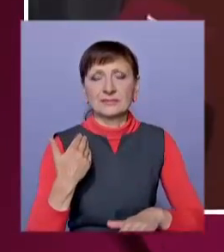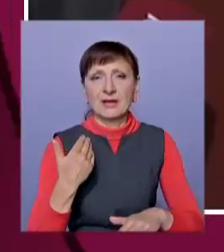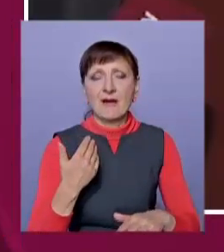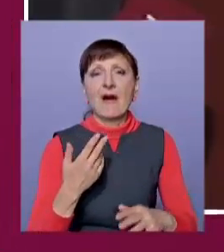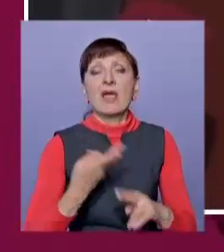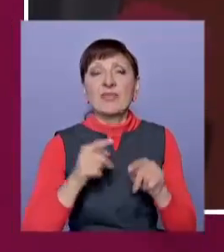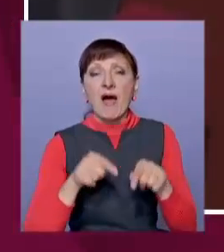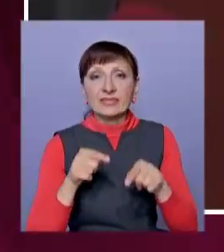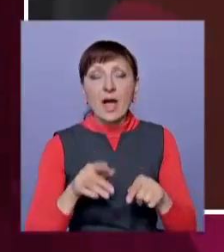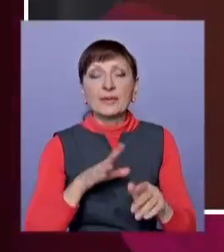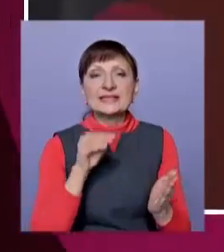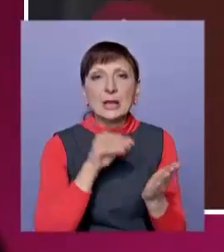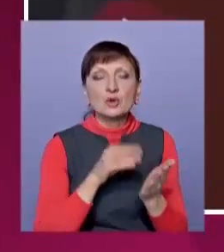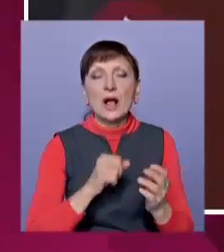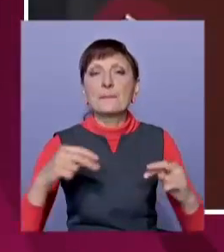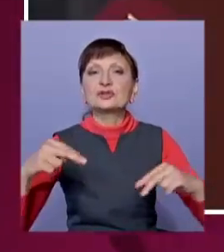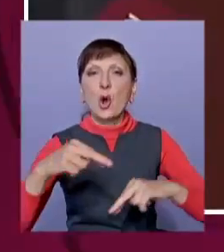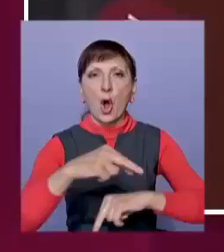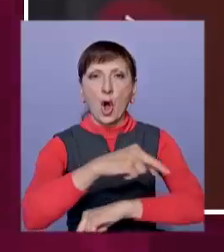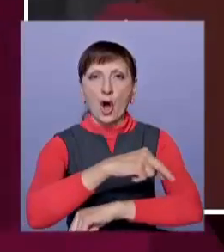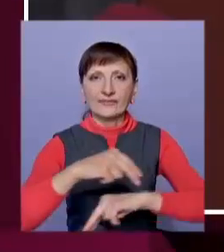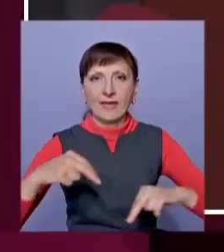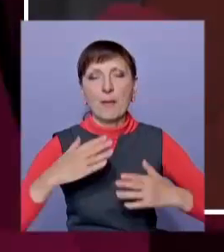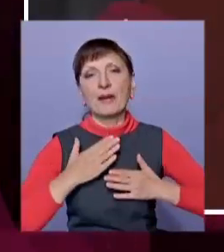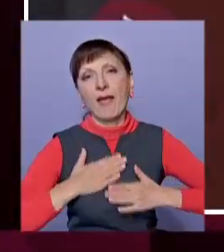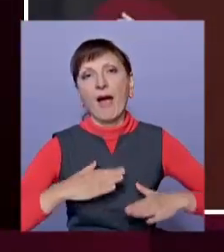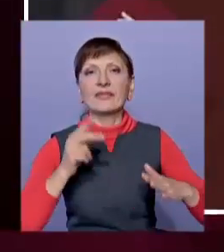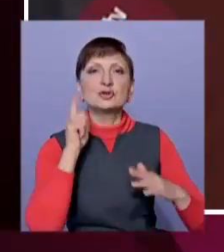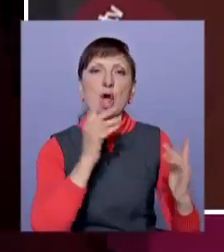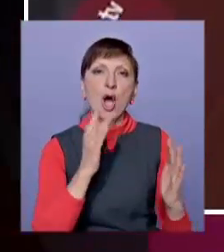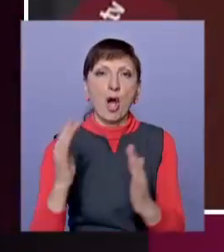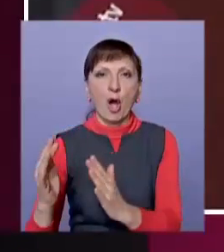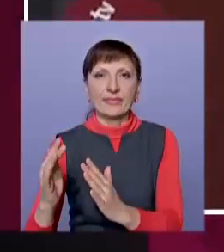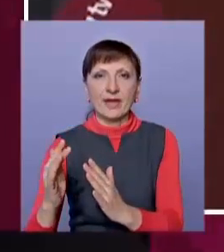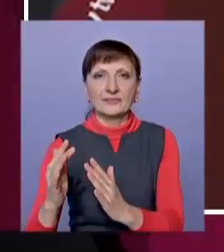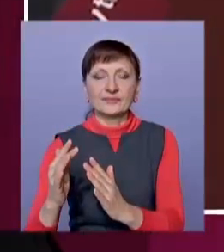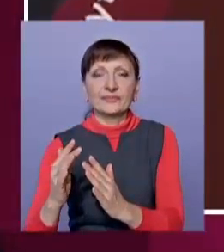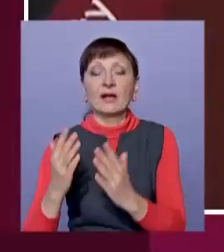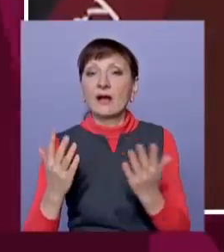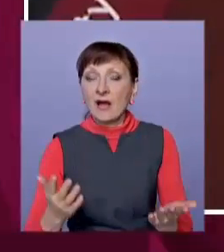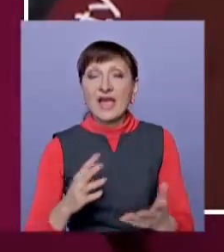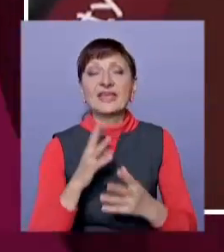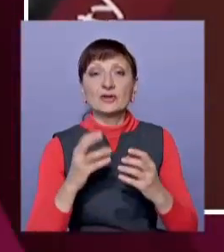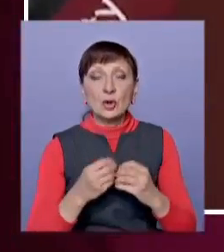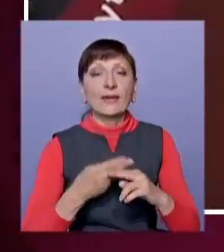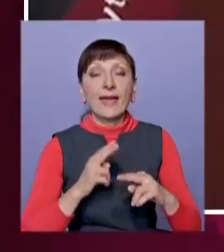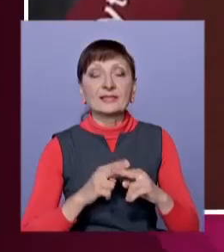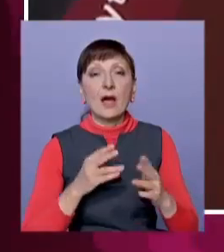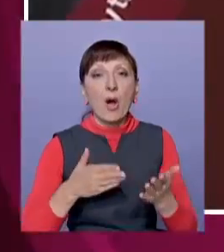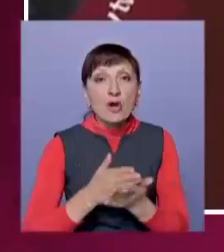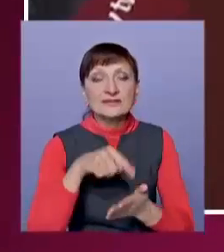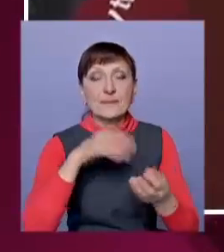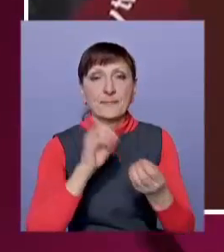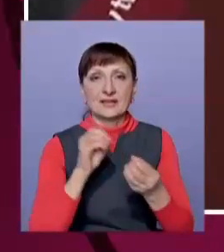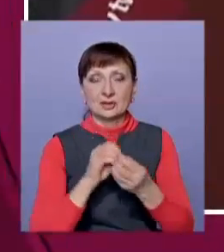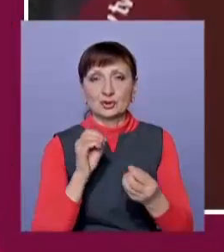Именно она была заложена как пешеходная такая, очень приятная, зеленая, тенистая улица. И вот эта ось, она и продолжается по